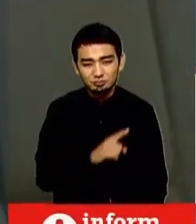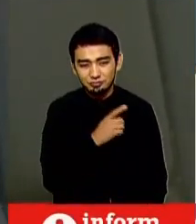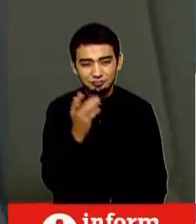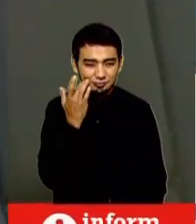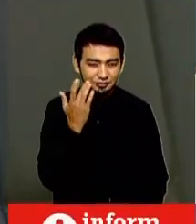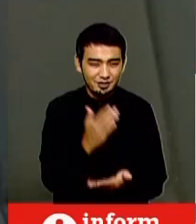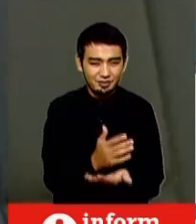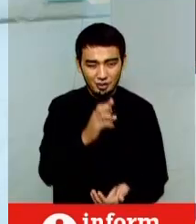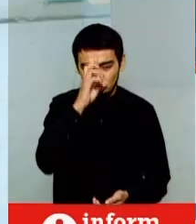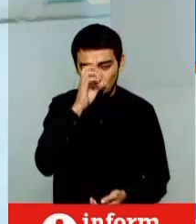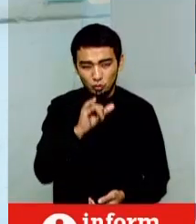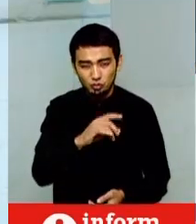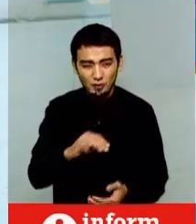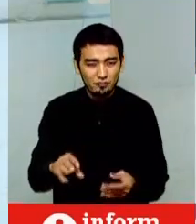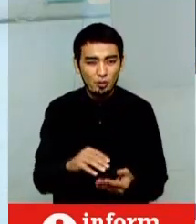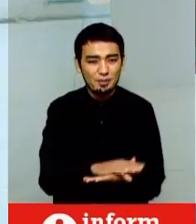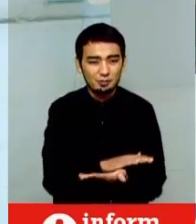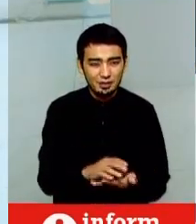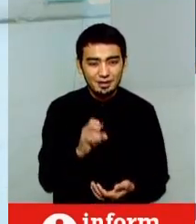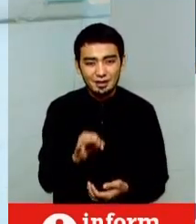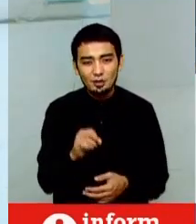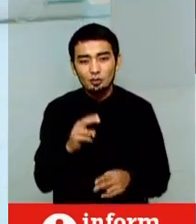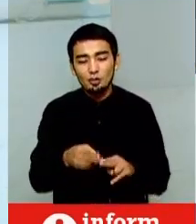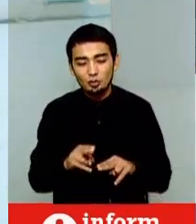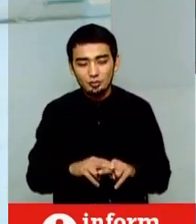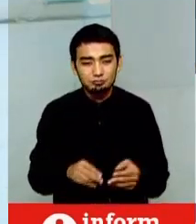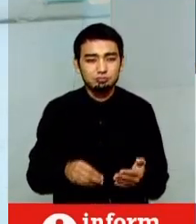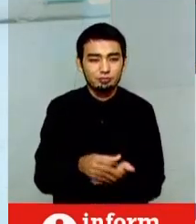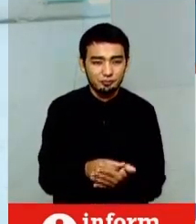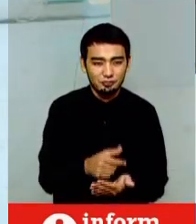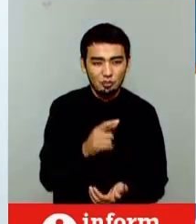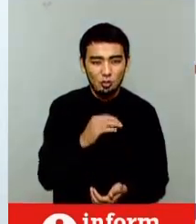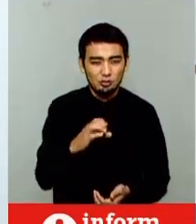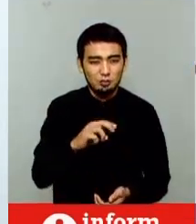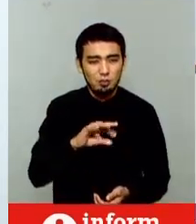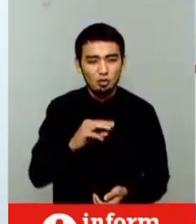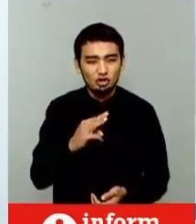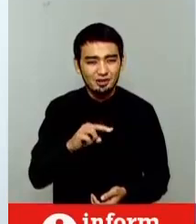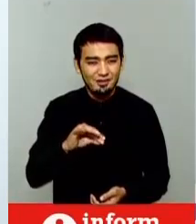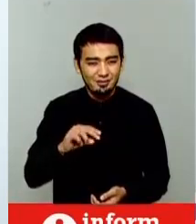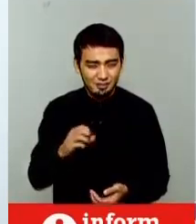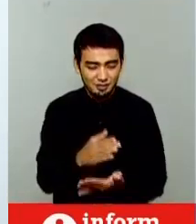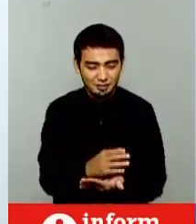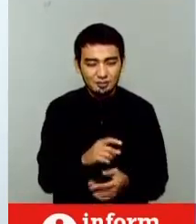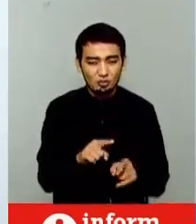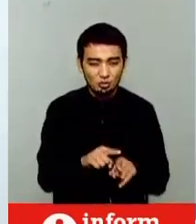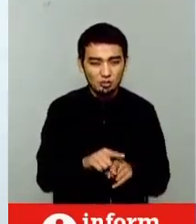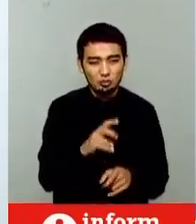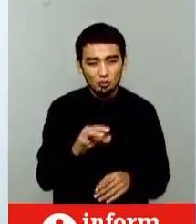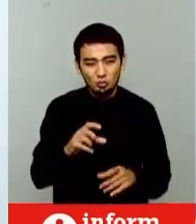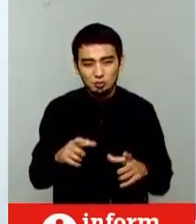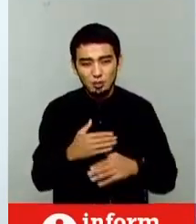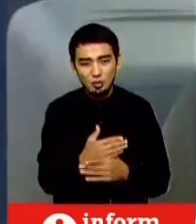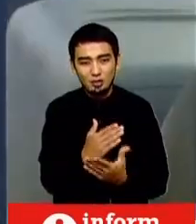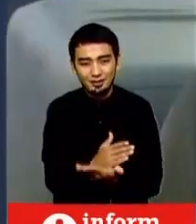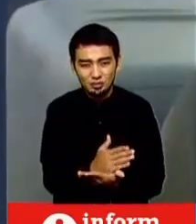всего госуслуги бесплатные, но есть и те, за которые придется оплатить госпошлину. Легализуют ли услуги помогаек, пока не ясно. Вопрос